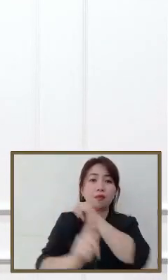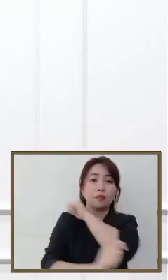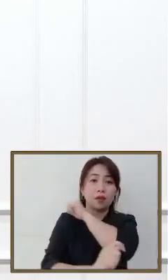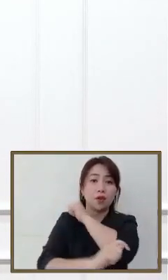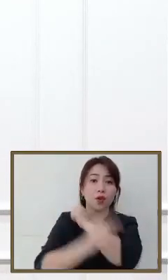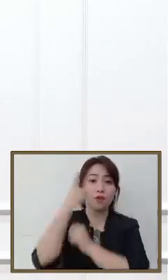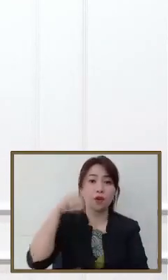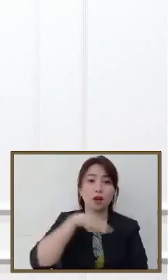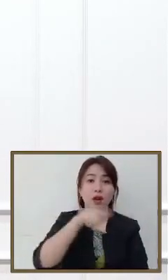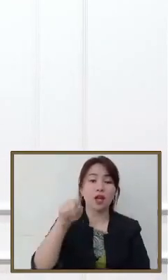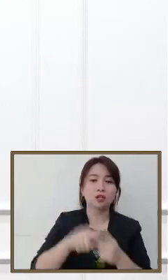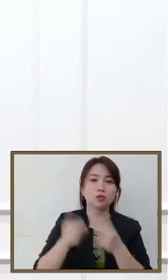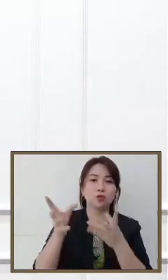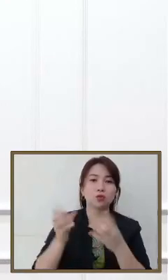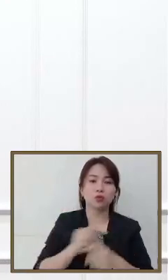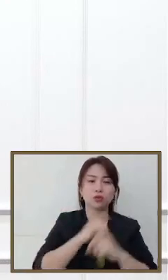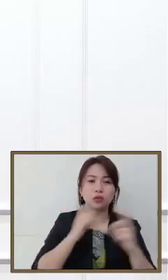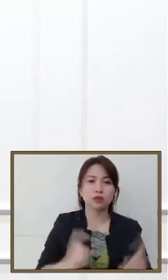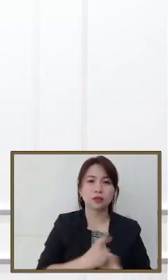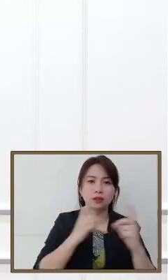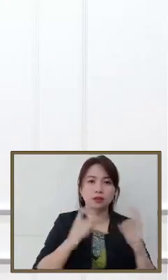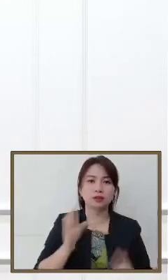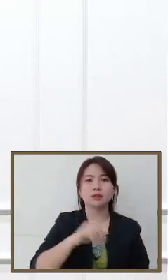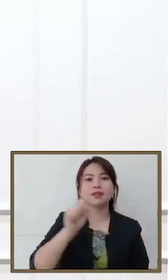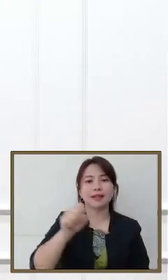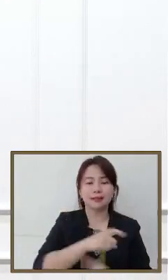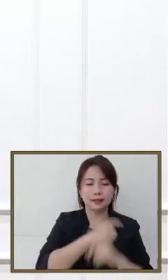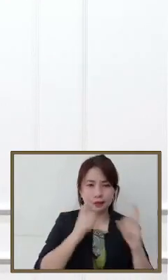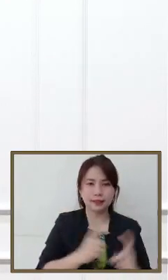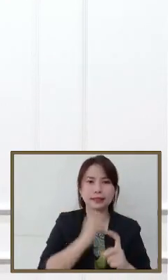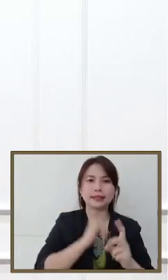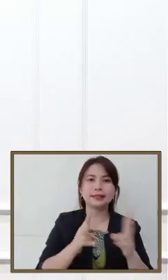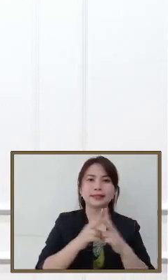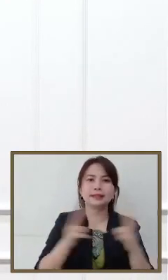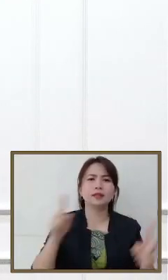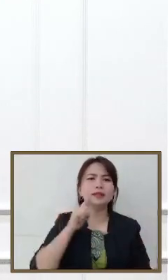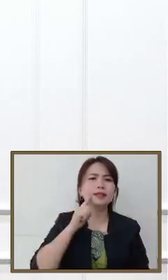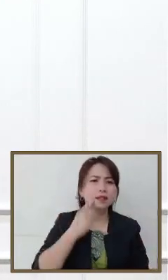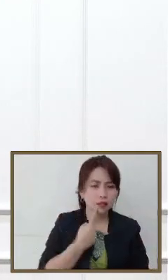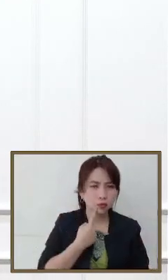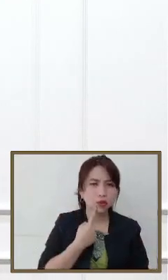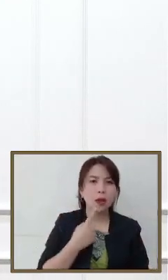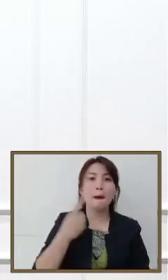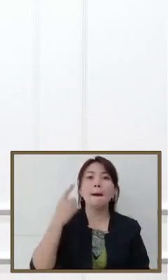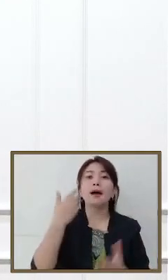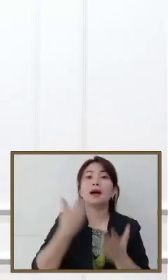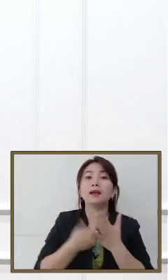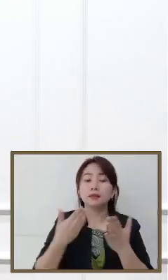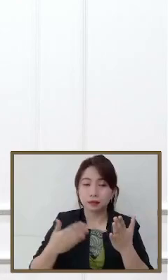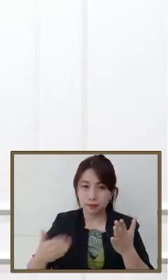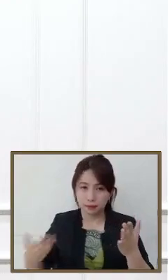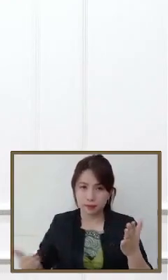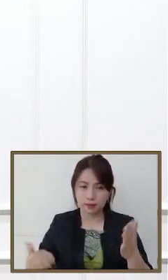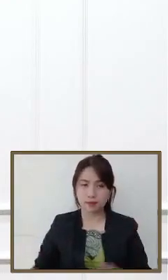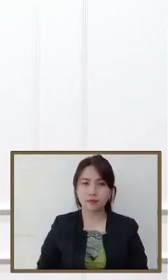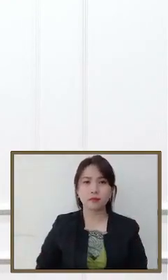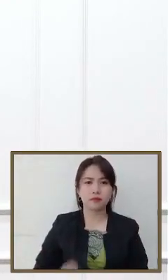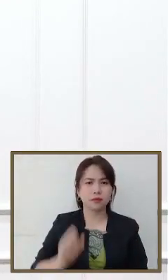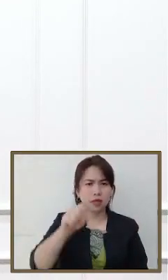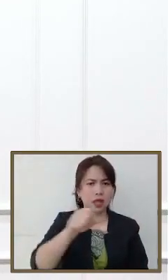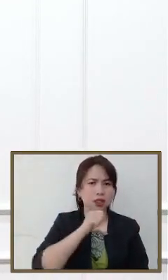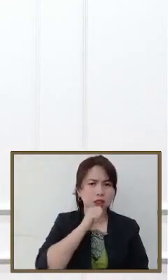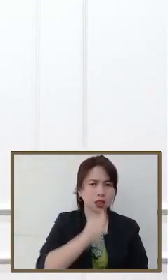commit Sin and Sin is a serious matter sin is a serious thing mga kapatid hindi